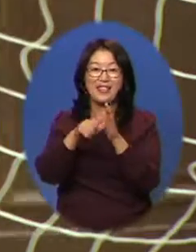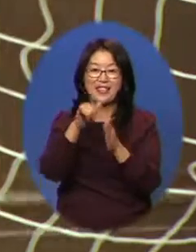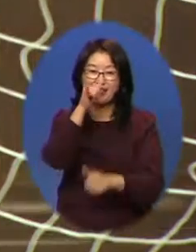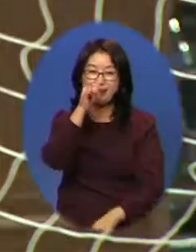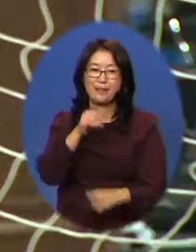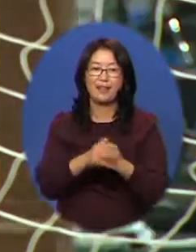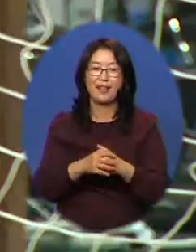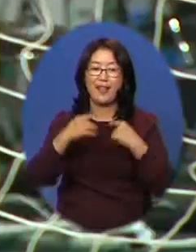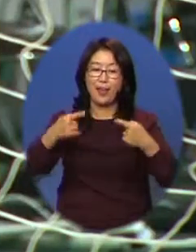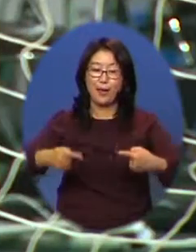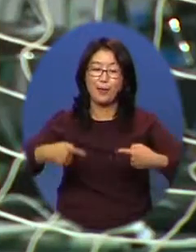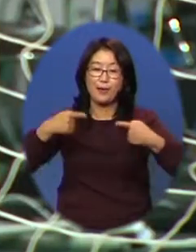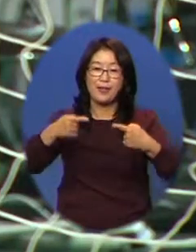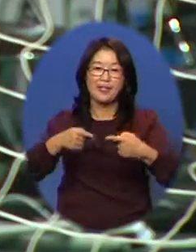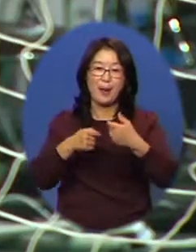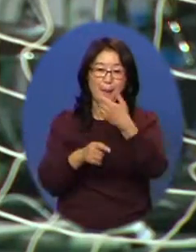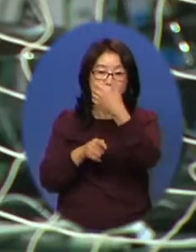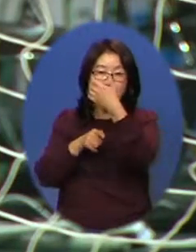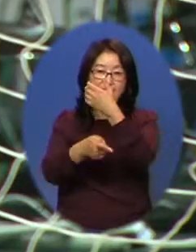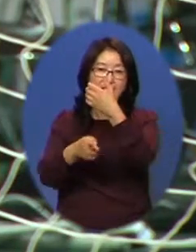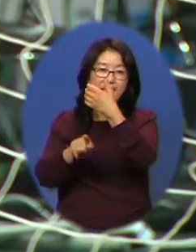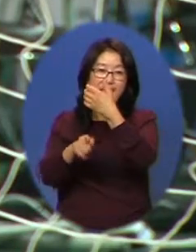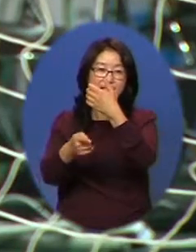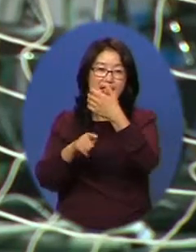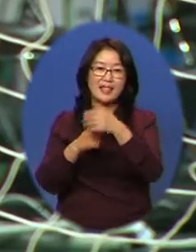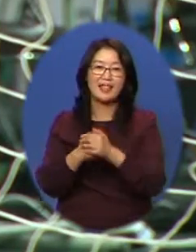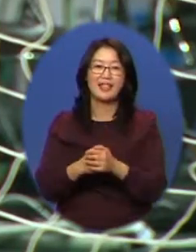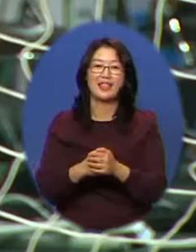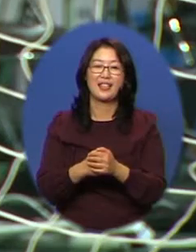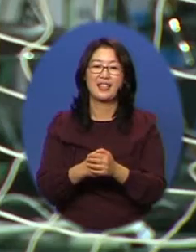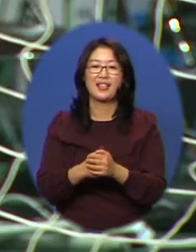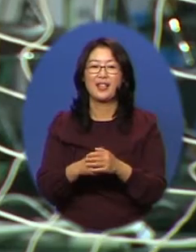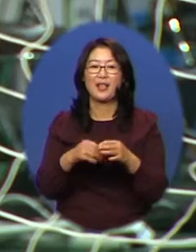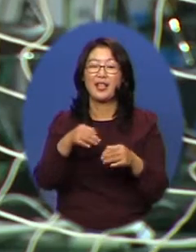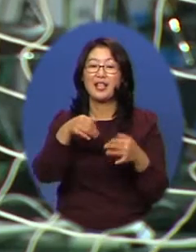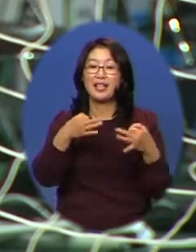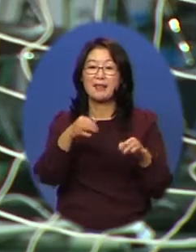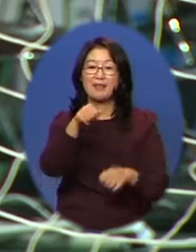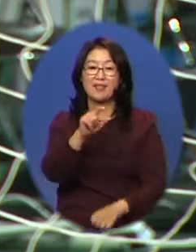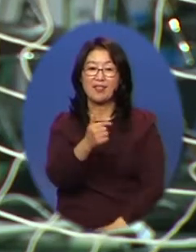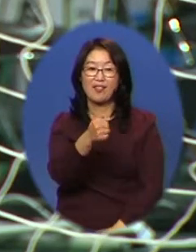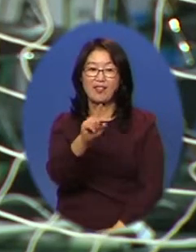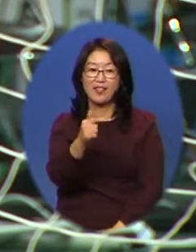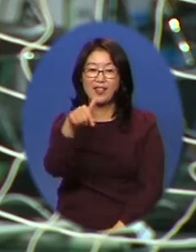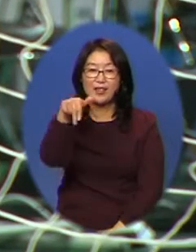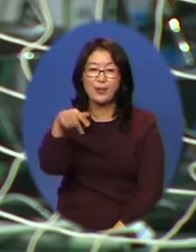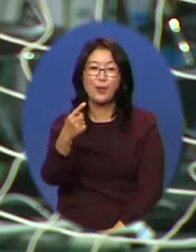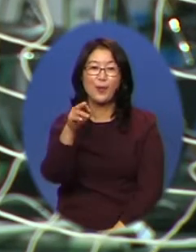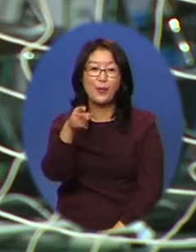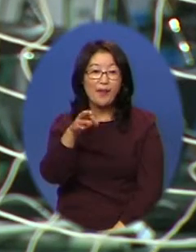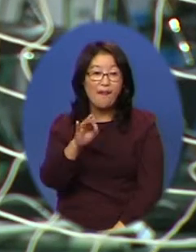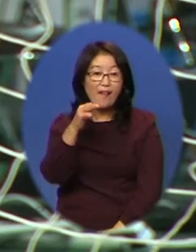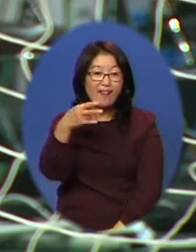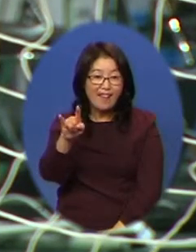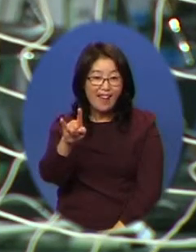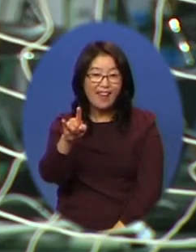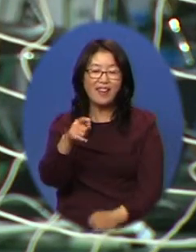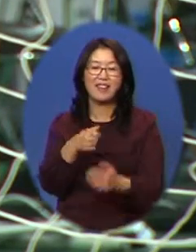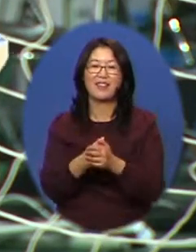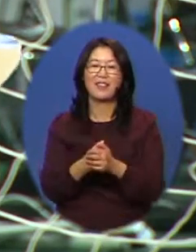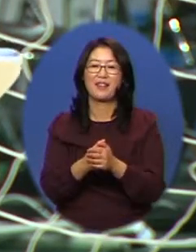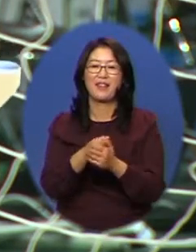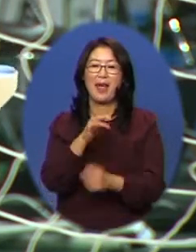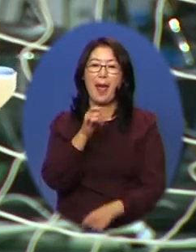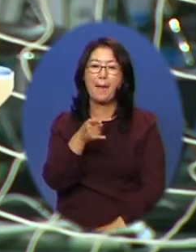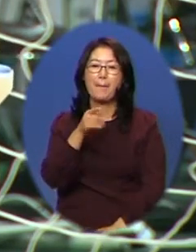휠체어 펜싱 홍성군 대표인 김건한, 조영래 선수의 액배 종목 첫 시범 종목으로